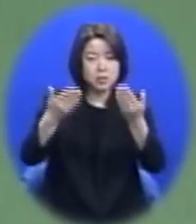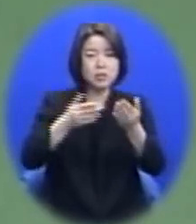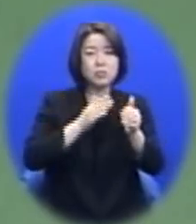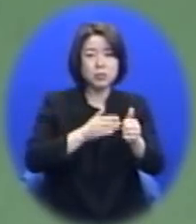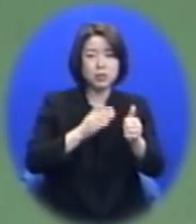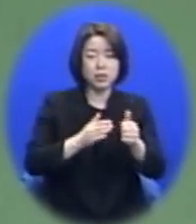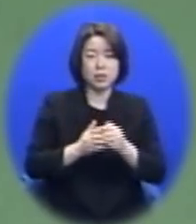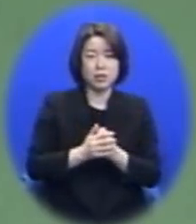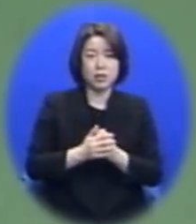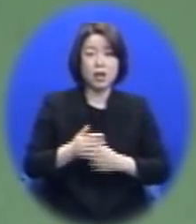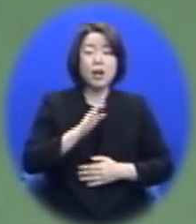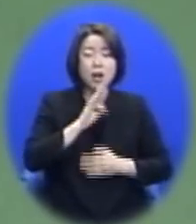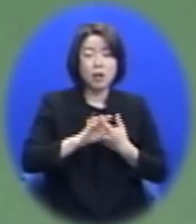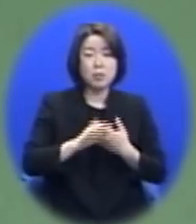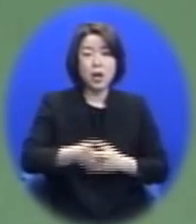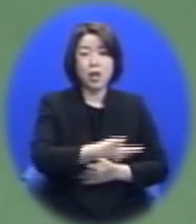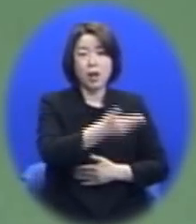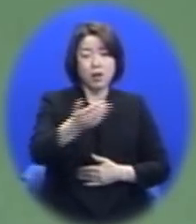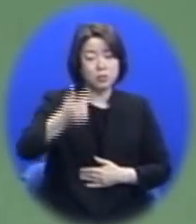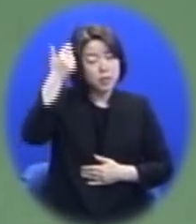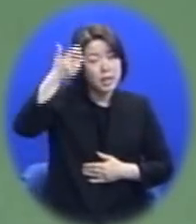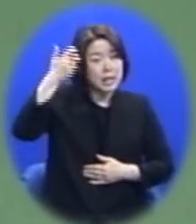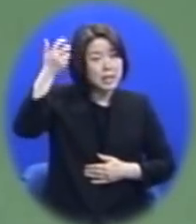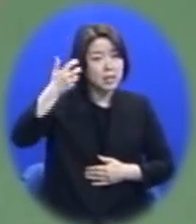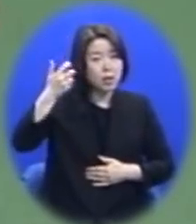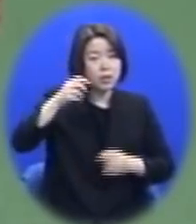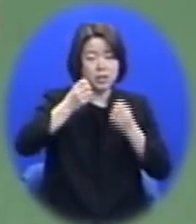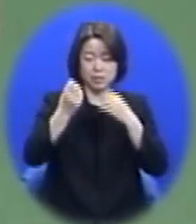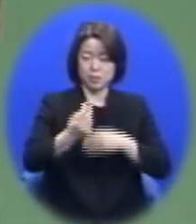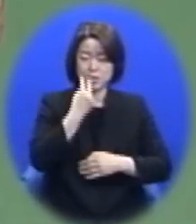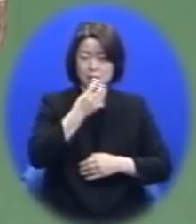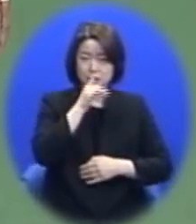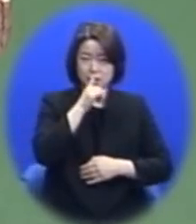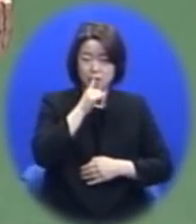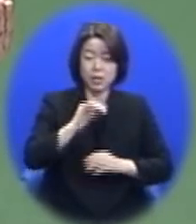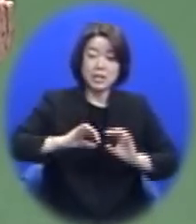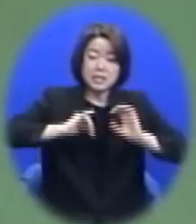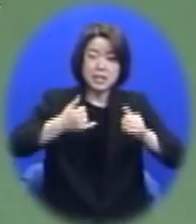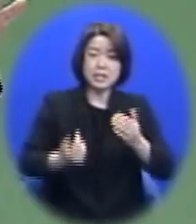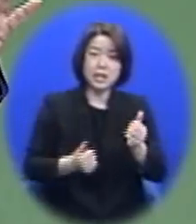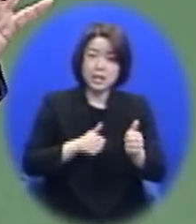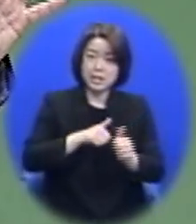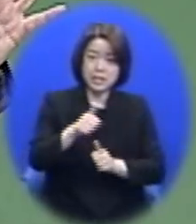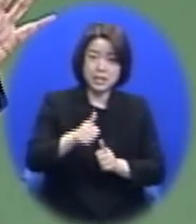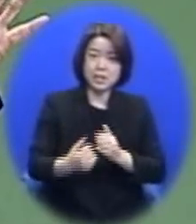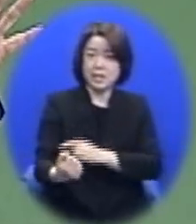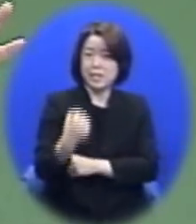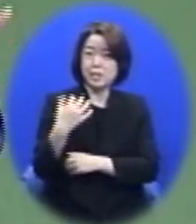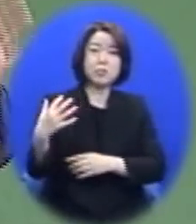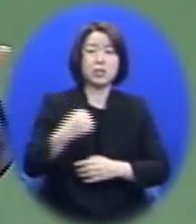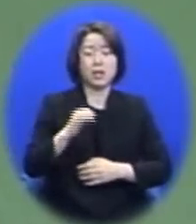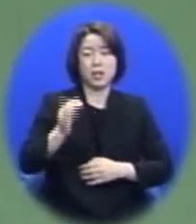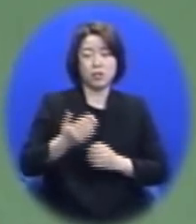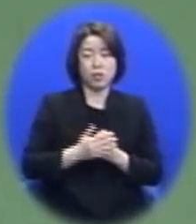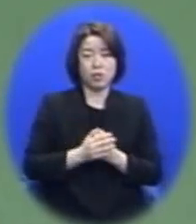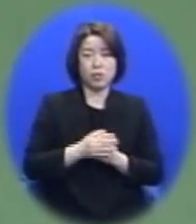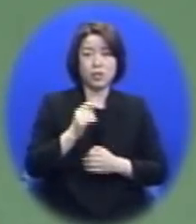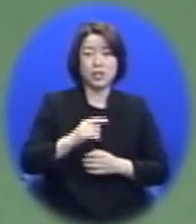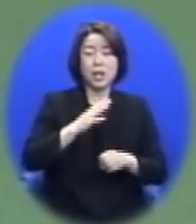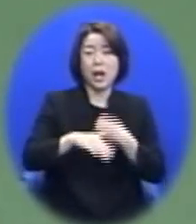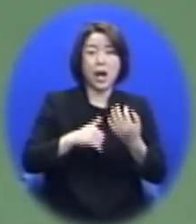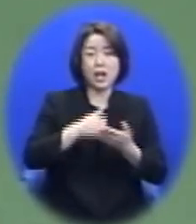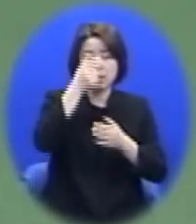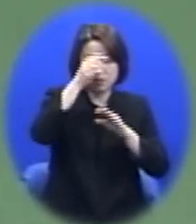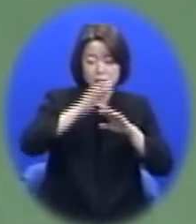그러면 여러분의 영이 삽니다. 세상을 이길 힘을 얻습니다. 이것이 하나님이 우리에게 예배를 주신